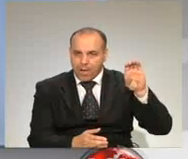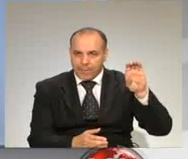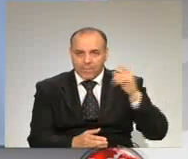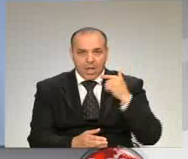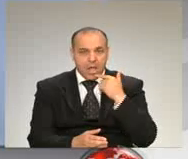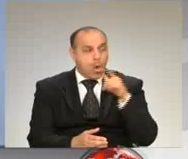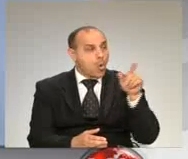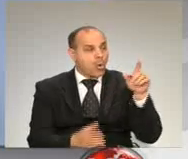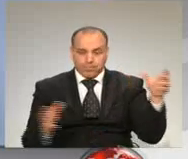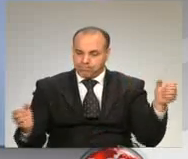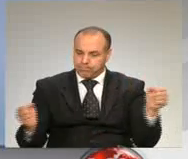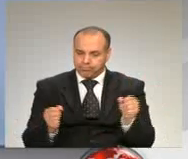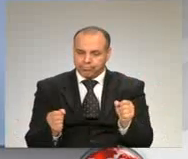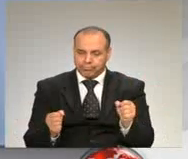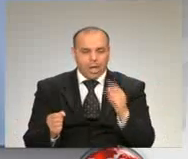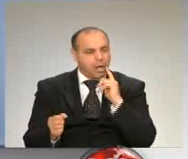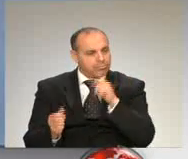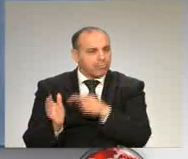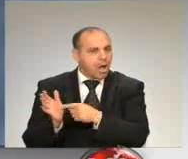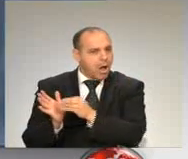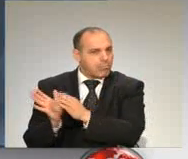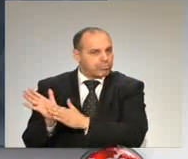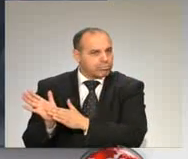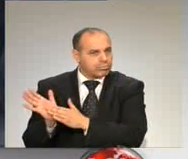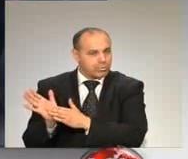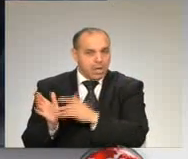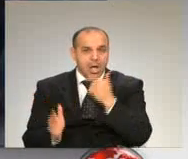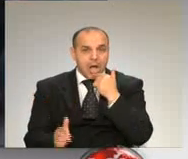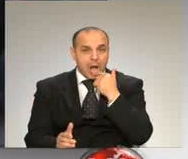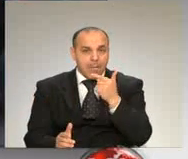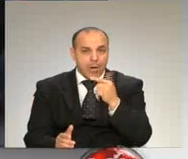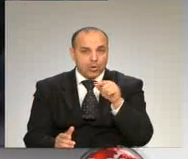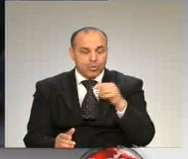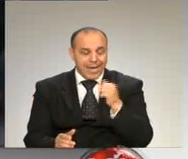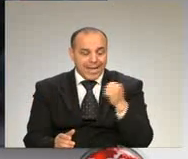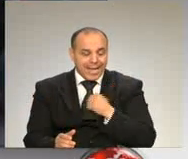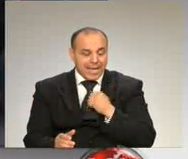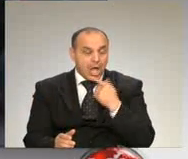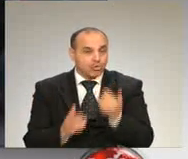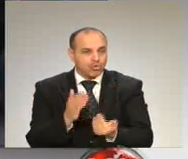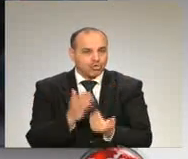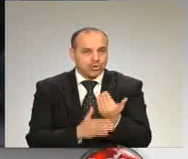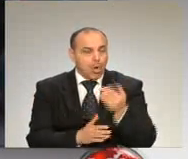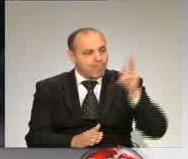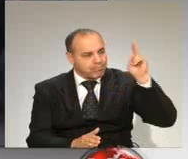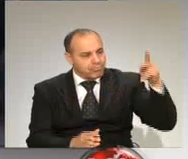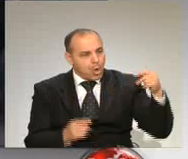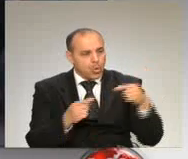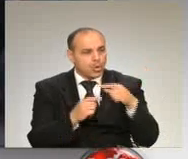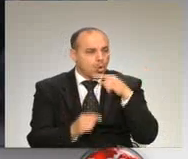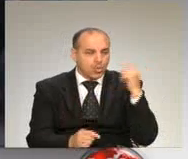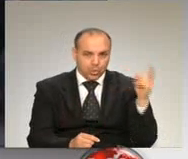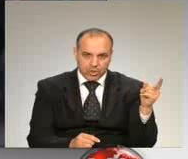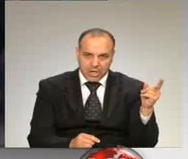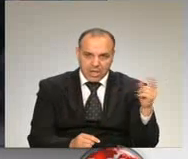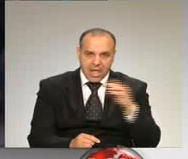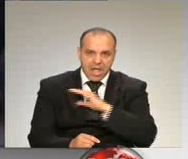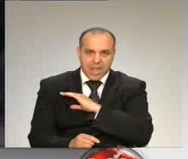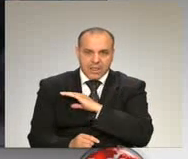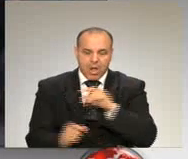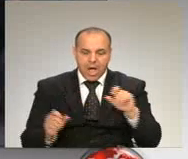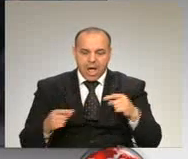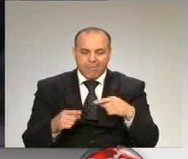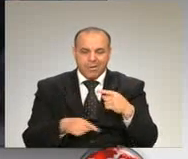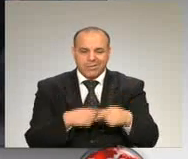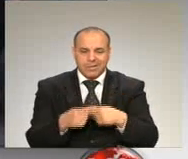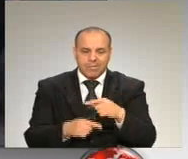ويدعو كل الأطراف إلى تنفيذه. في الأثناء، فرضت كندا اليوم حزمة جديدة من العقوبات ضد روسيا لدورها في الحرب